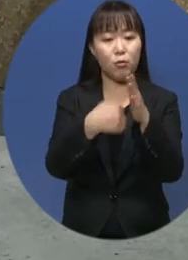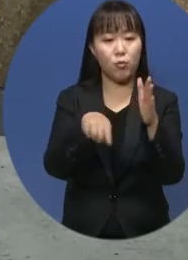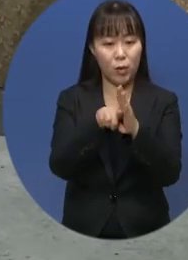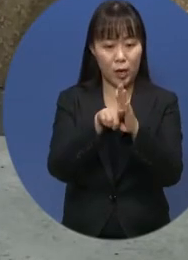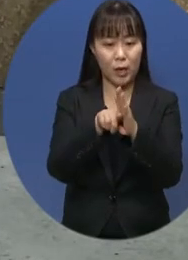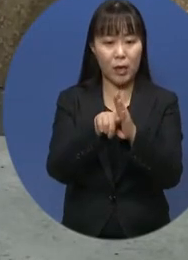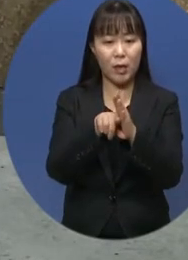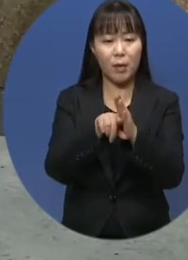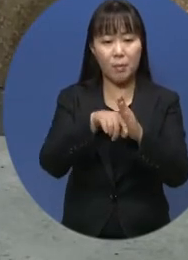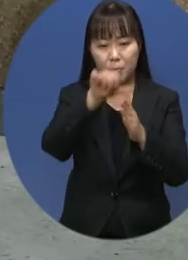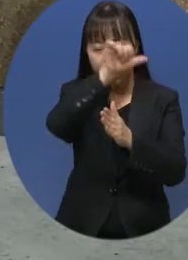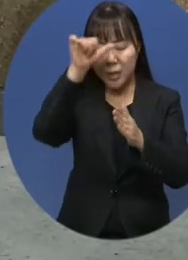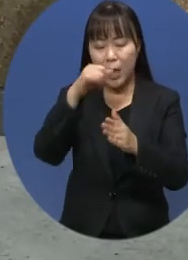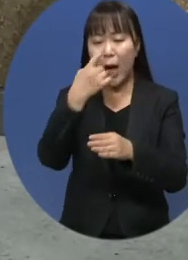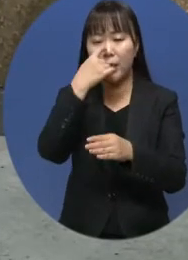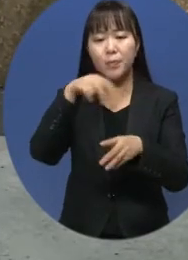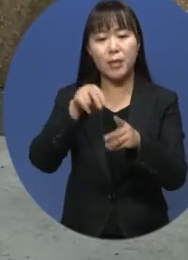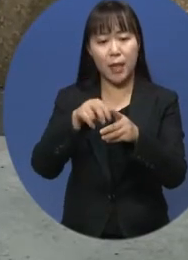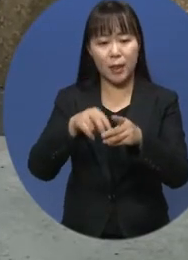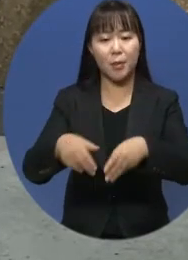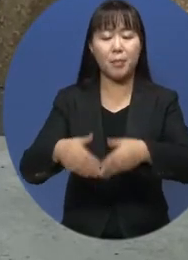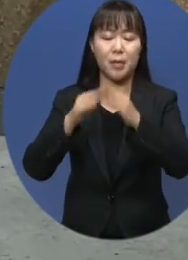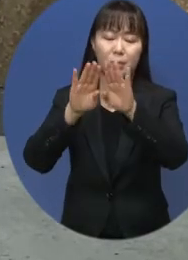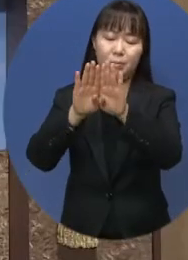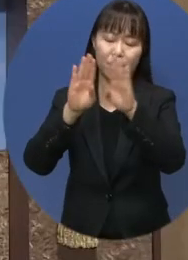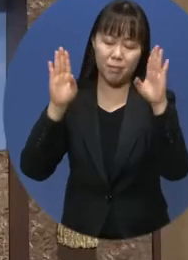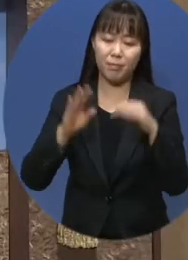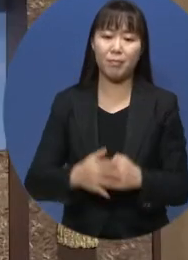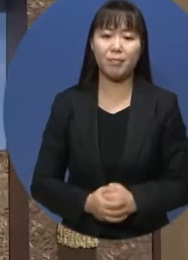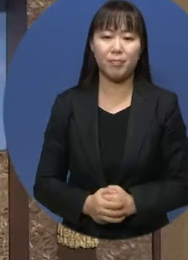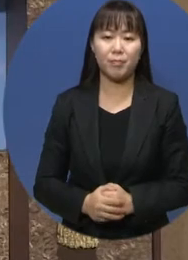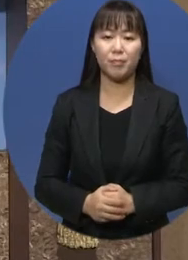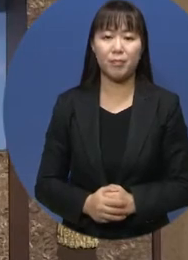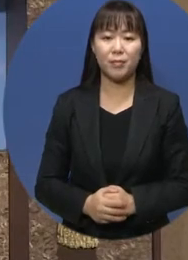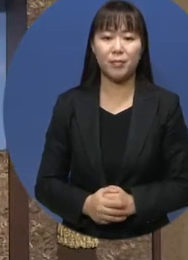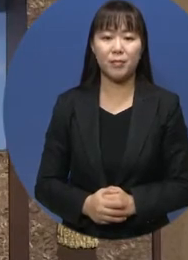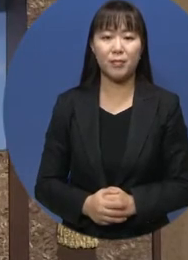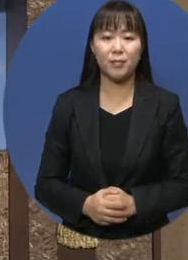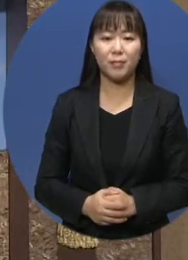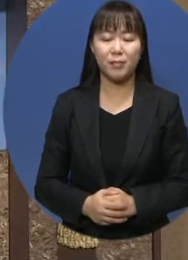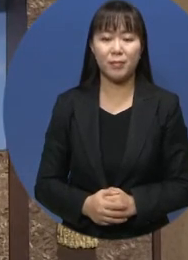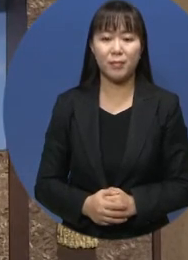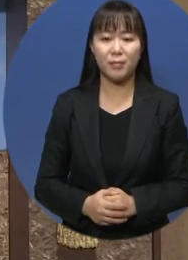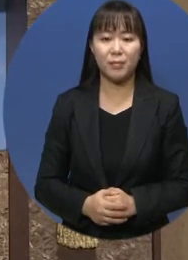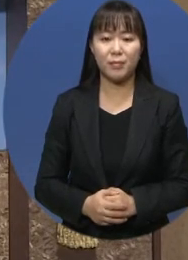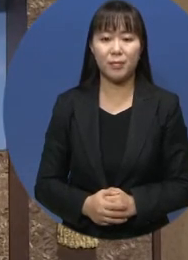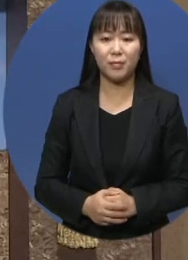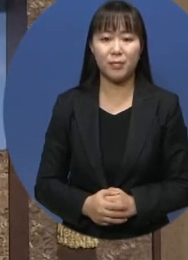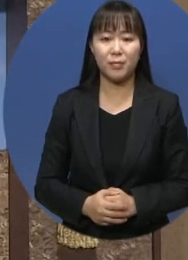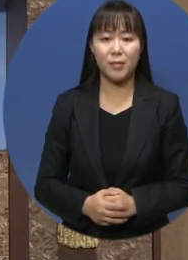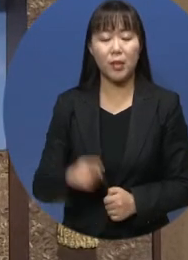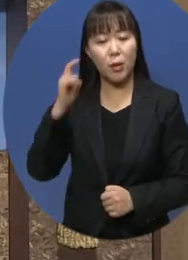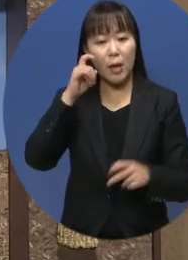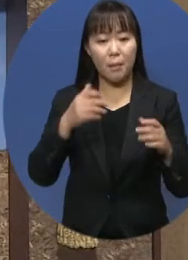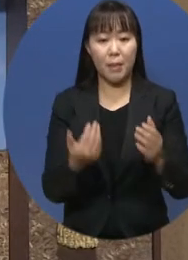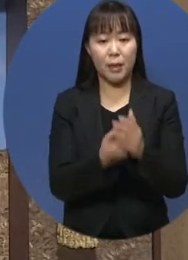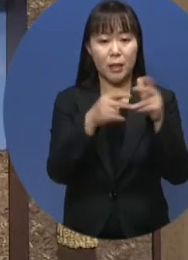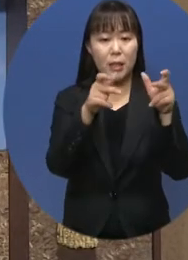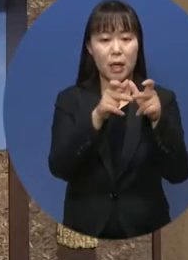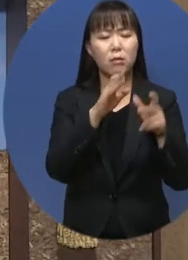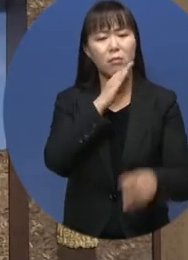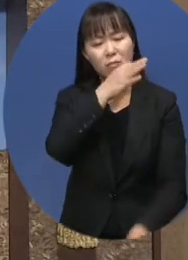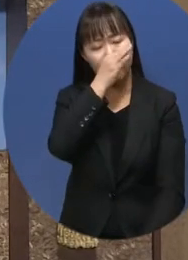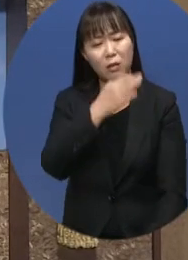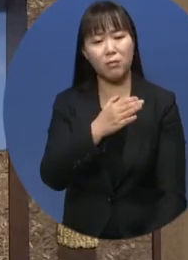발달장애인 평생 아트센터를 개소를 했어요 아 왜냐하면 업 알 살 장애인들이 굉장히